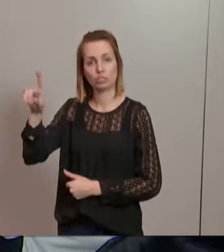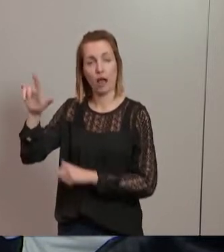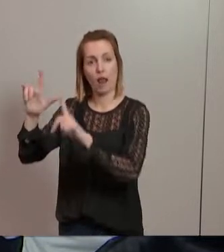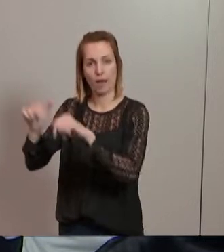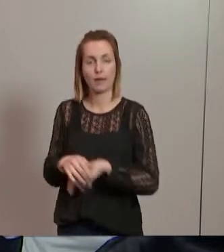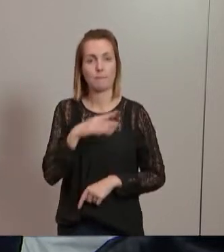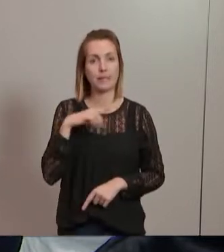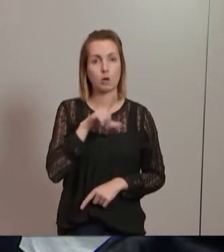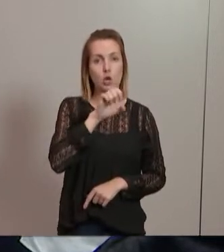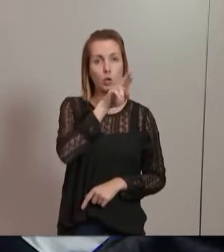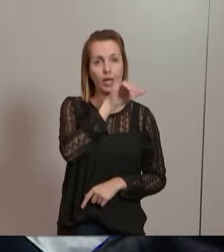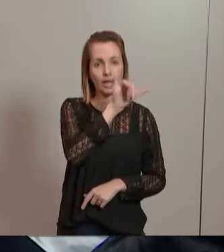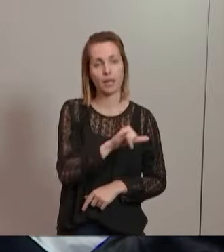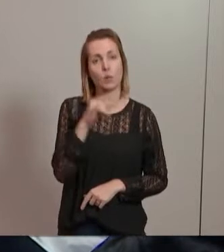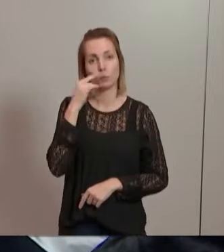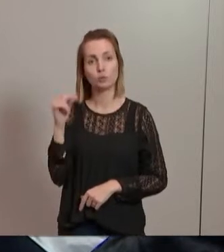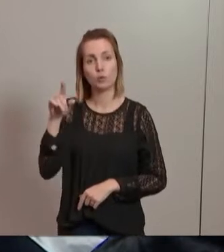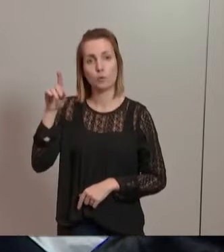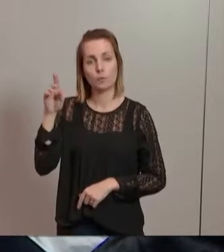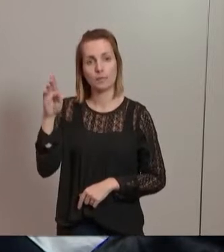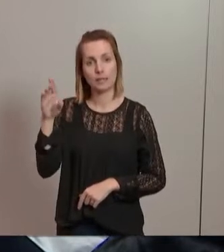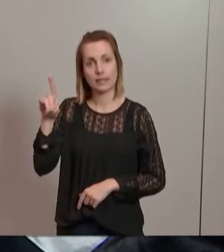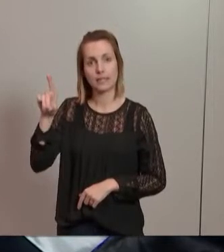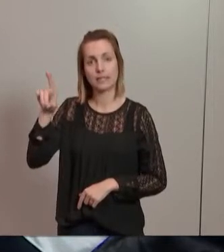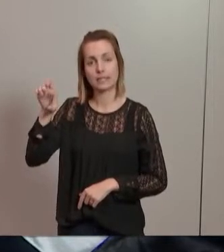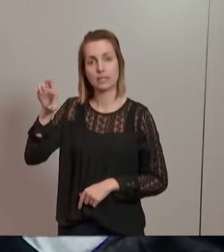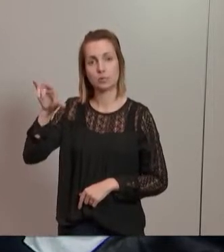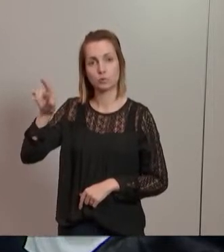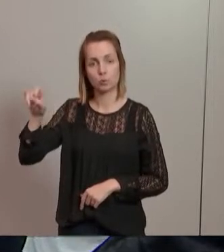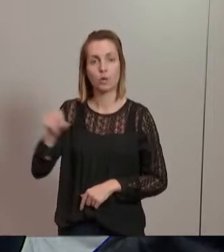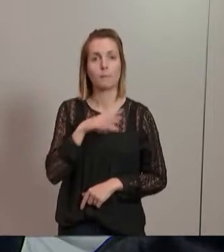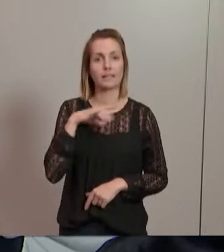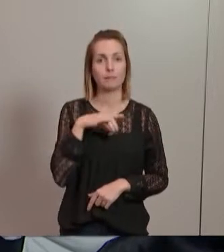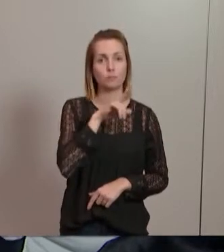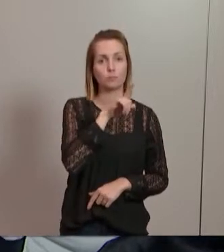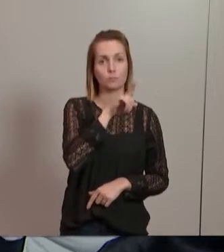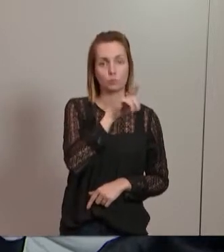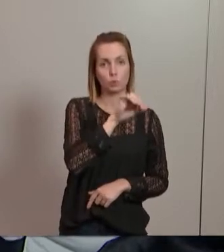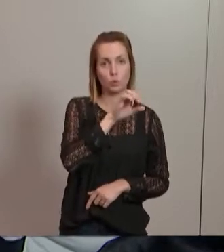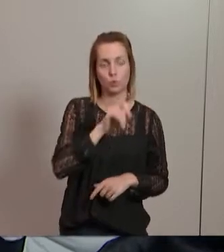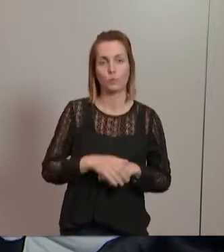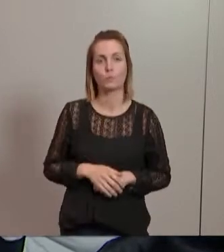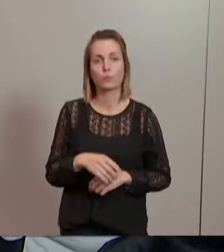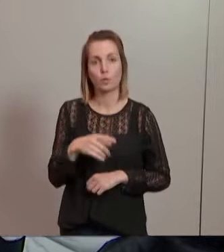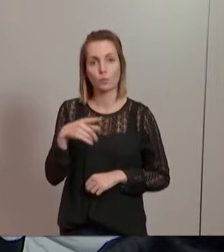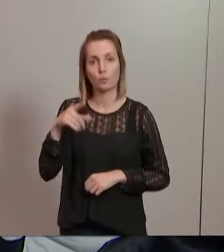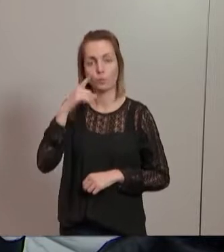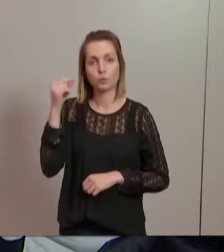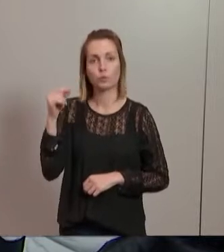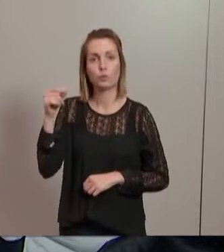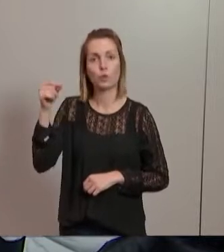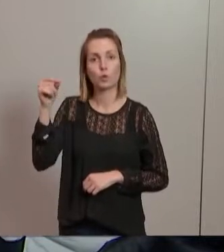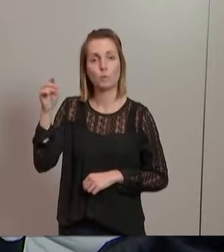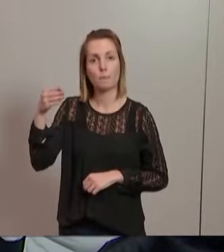Présente. Benjamin Gélusseau. Présent. Cécilia Burgot. Présente. Nicolas Mabon,